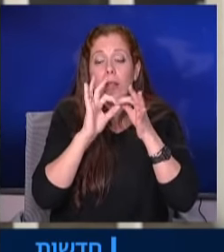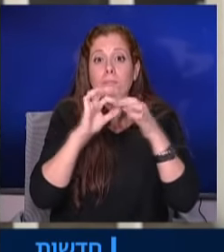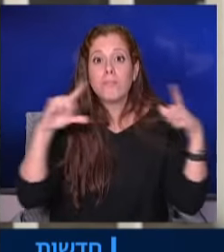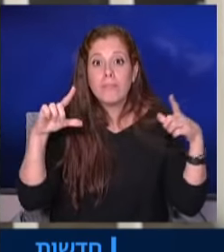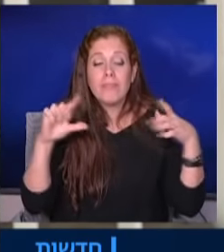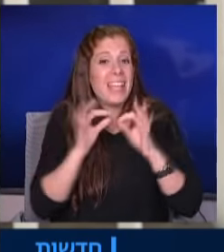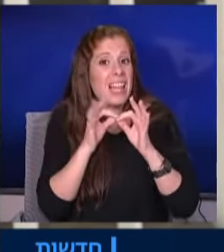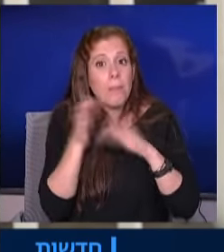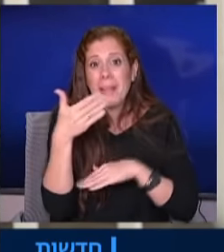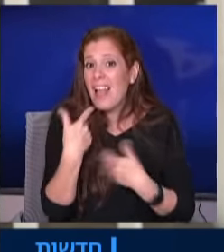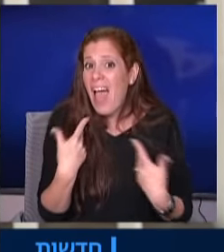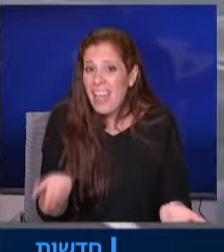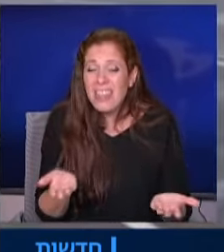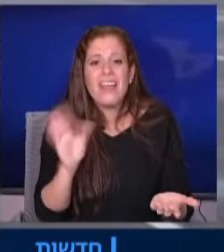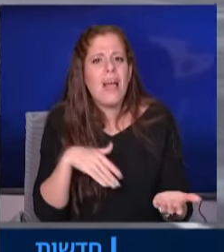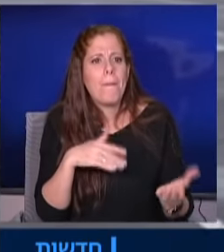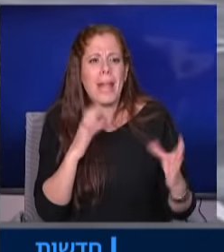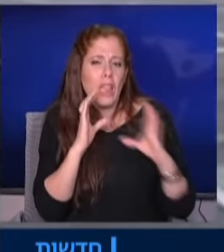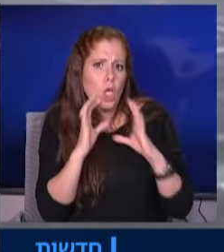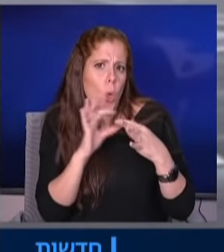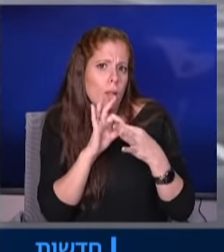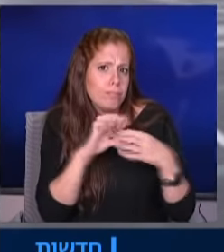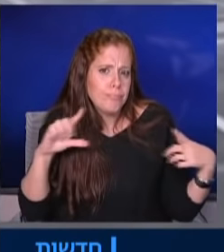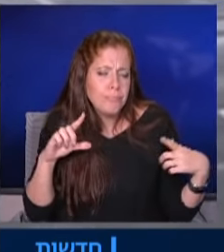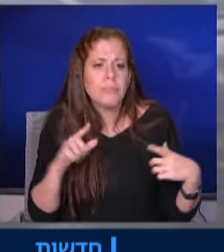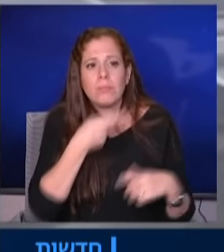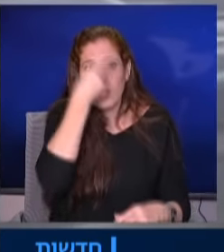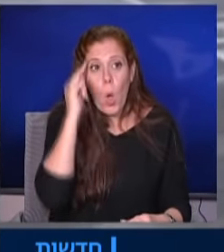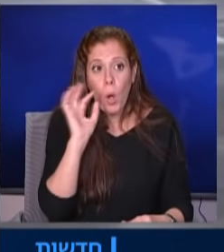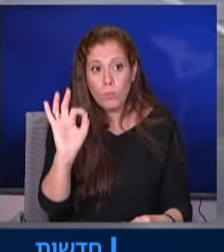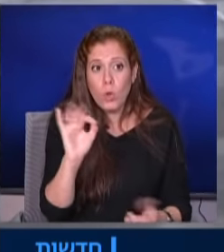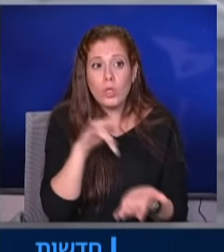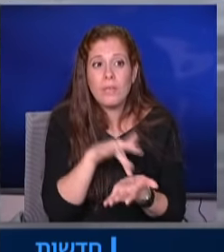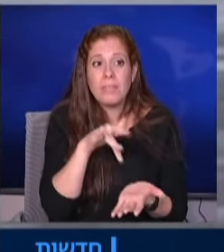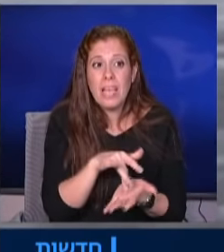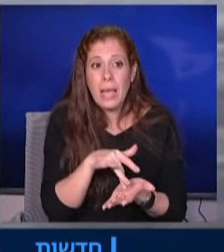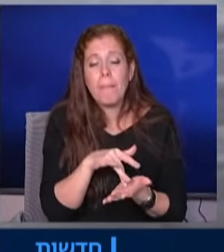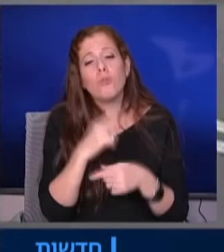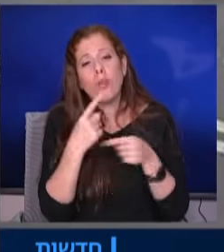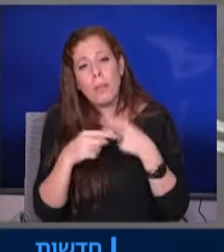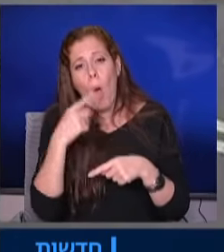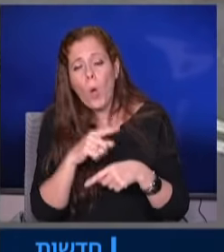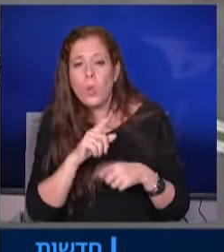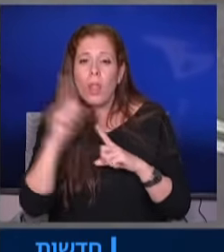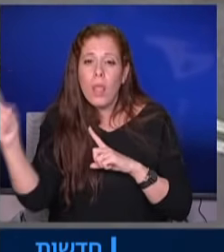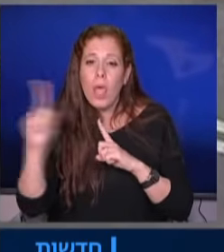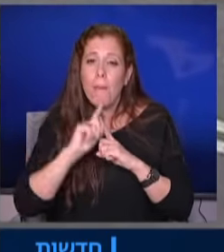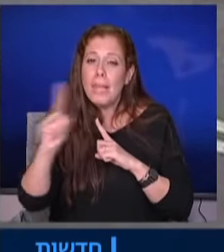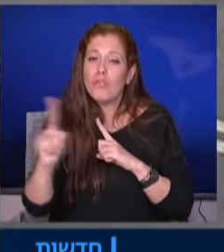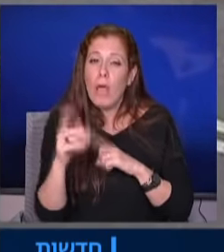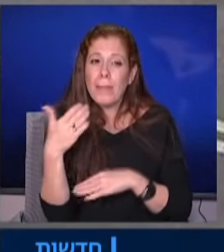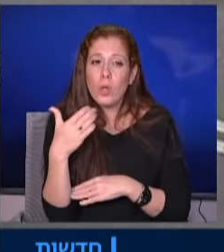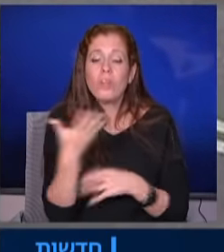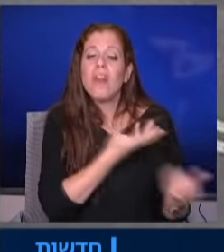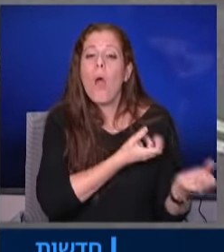במדינה. גם הקווי התקשורת נותקו. הוריו, שנמצאים בשנים האחרונות על הקו בין שתי המדינות, נלקחו לזהות את גופת